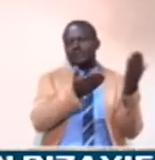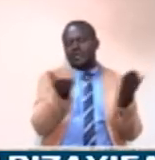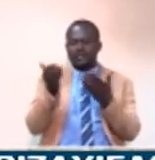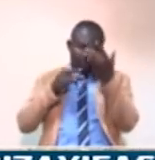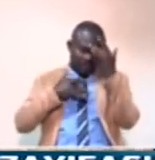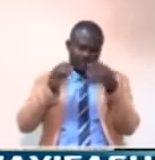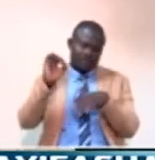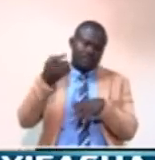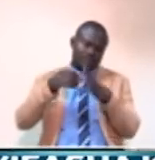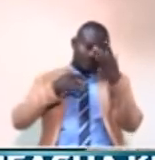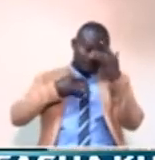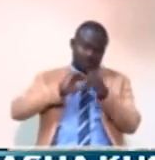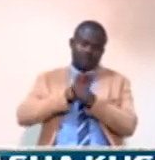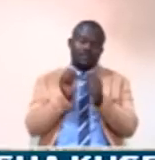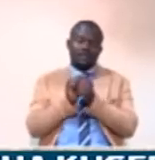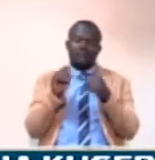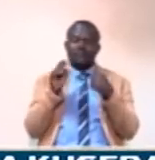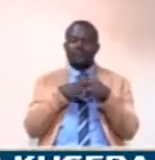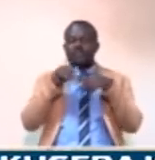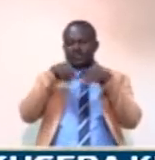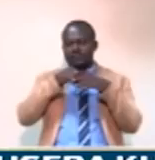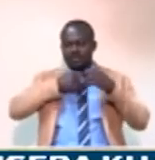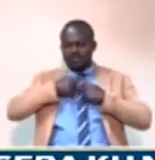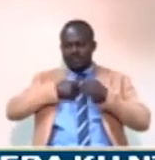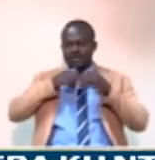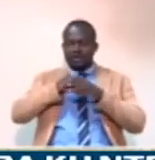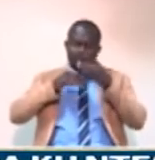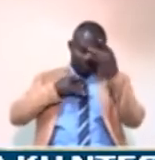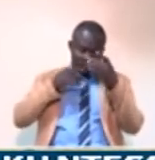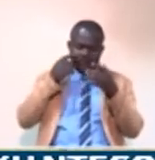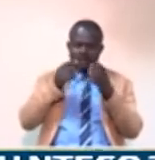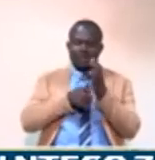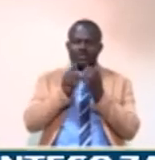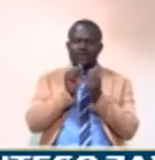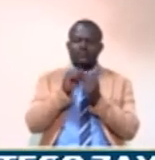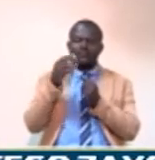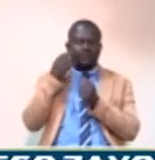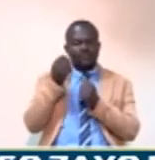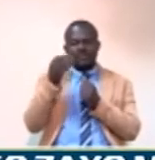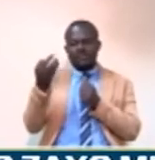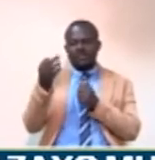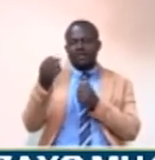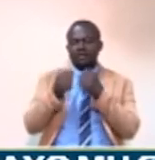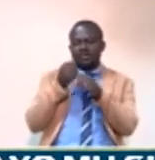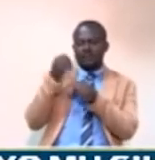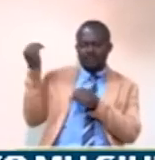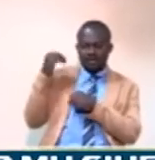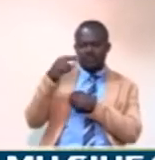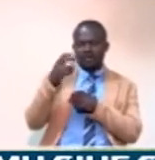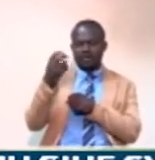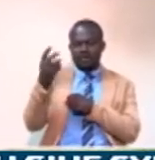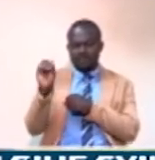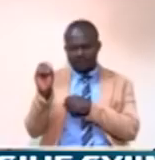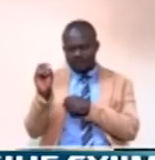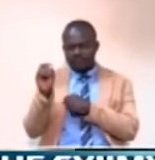umurwayi wa mbere wanduye COVID-19 ahangaha mu Rwanda. Umurwayi wabonetse ku itariki 14 Werurwe umwaka ushize wa